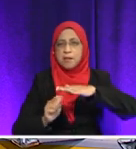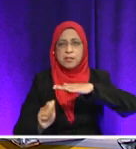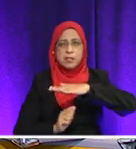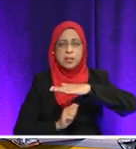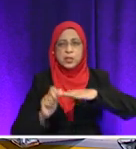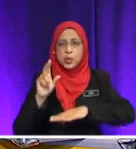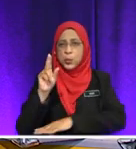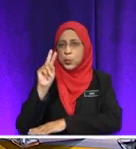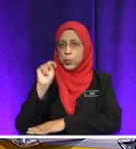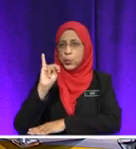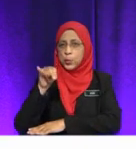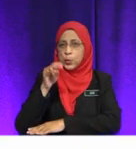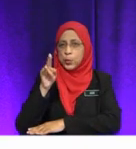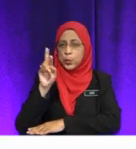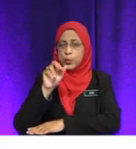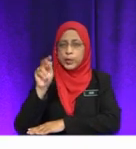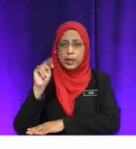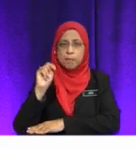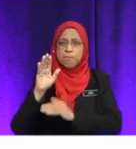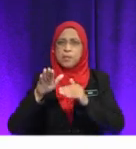murid-murid boleh tengok macam